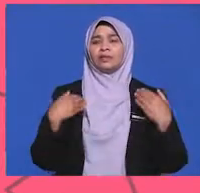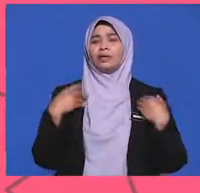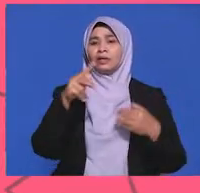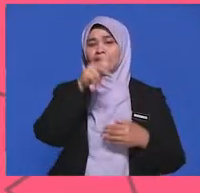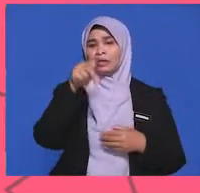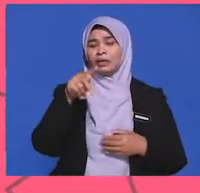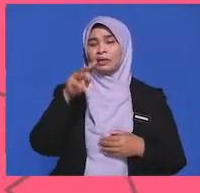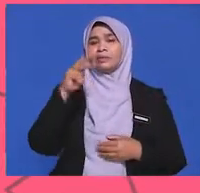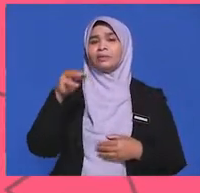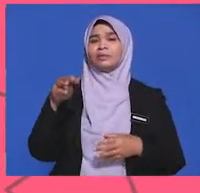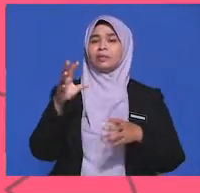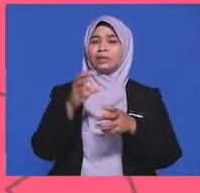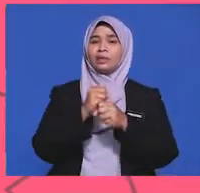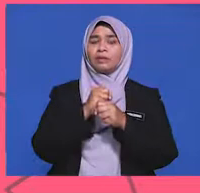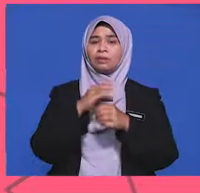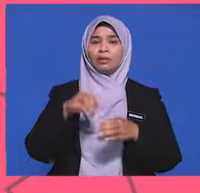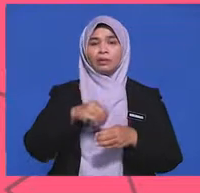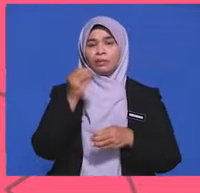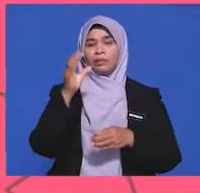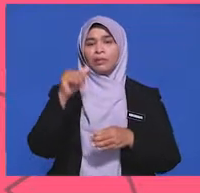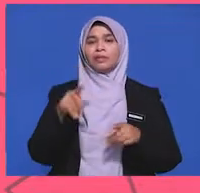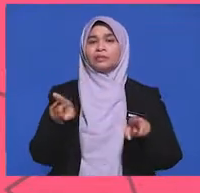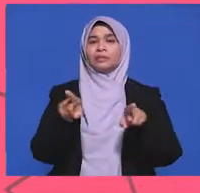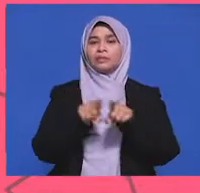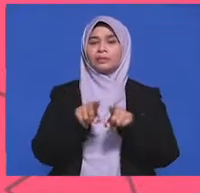murid-murid mendapat output yang sama?